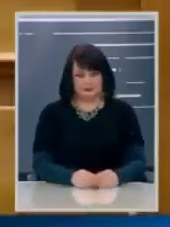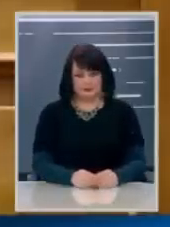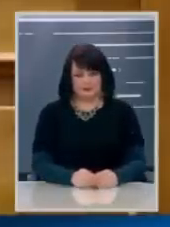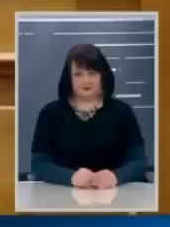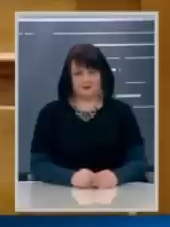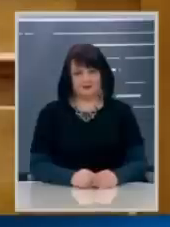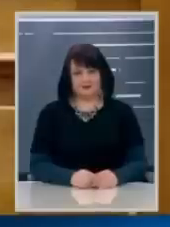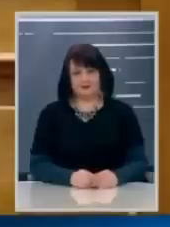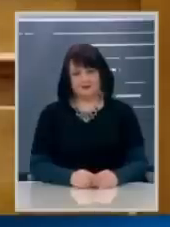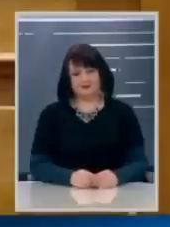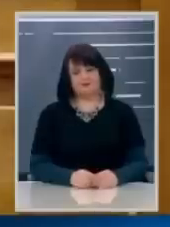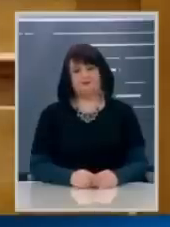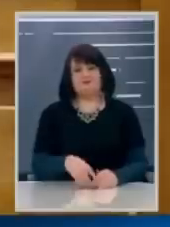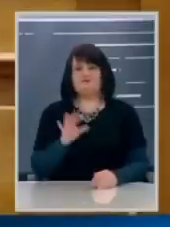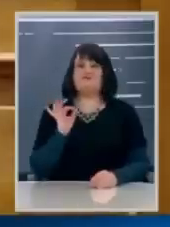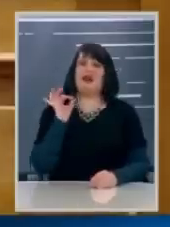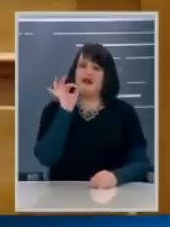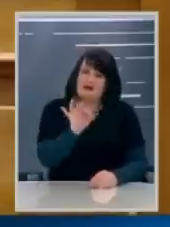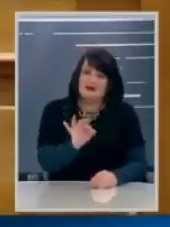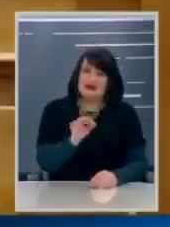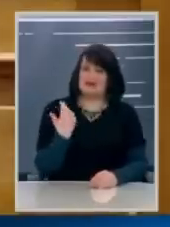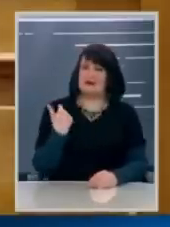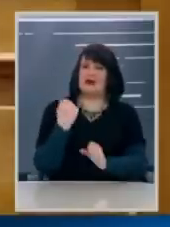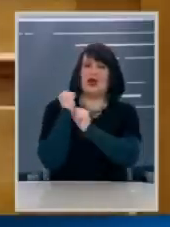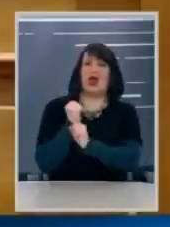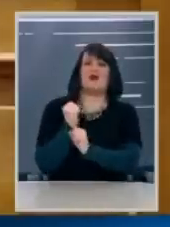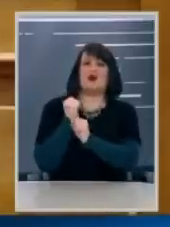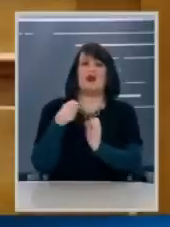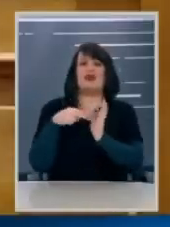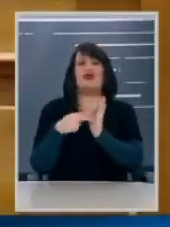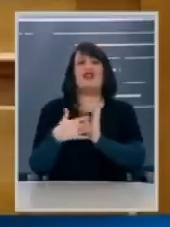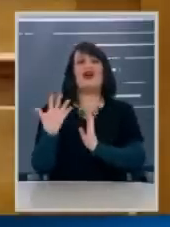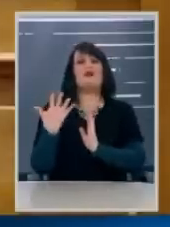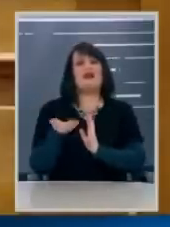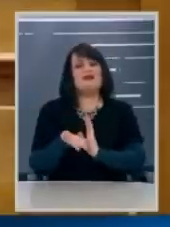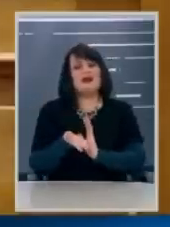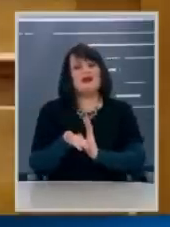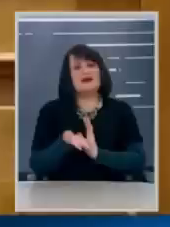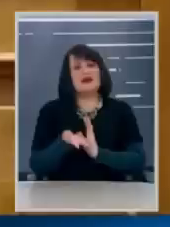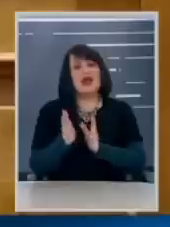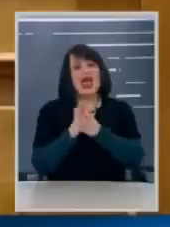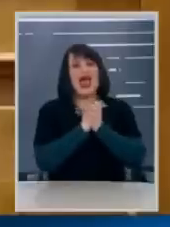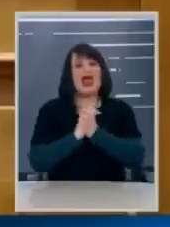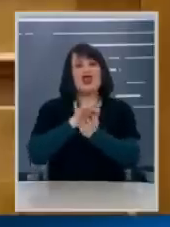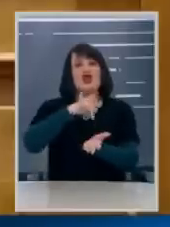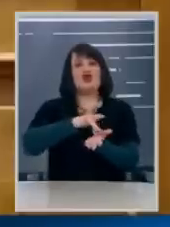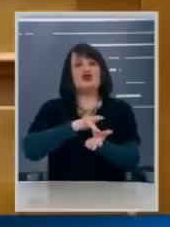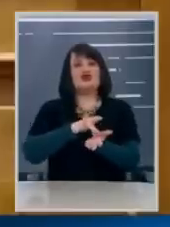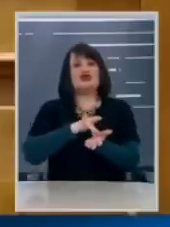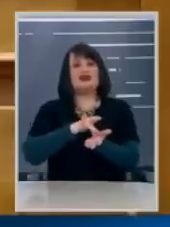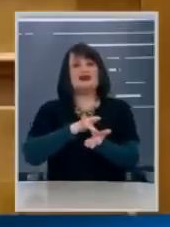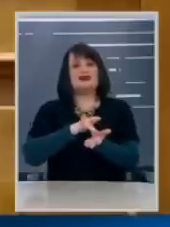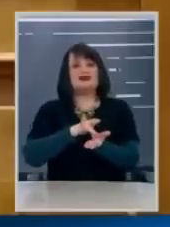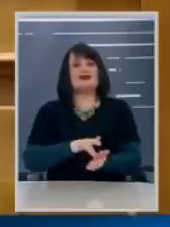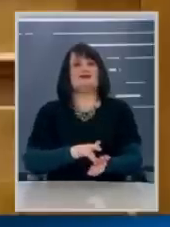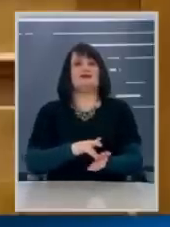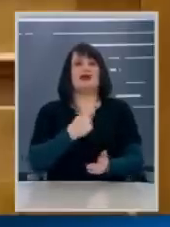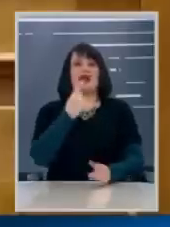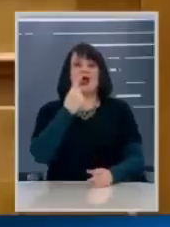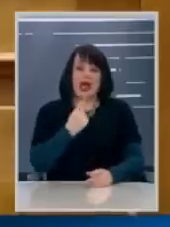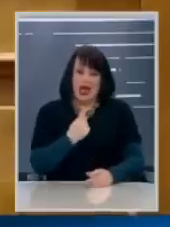Έτσι είναι. Και φτάσαμε στον Ιανουάριο του 2015 που ένας κεντρών πήρε ένα 80 πανελληνίους